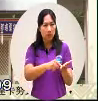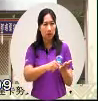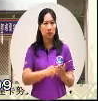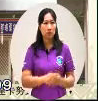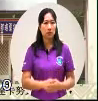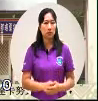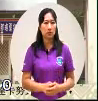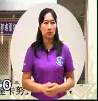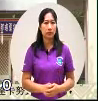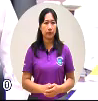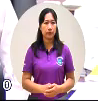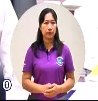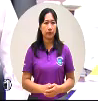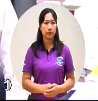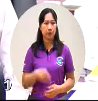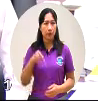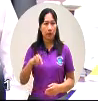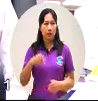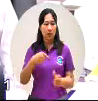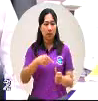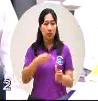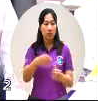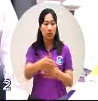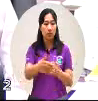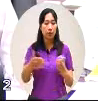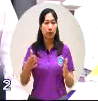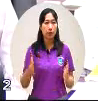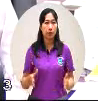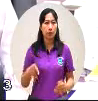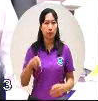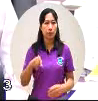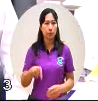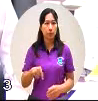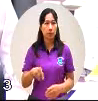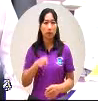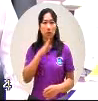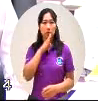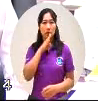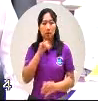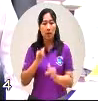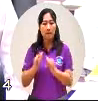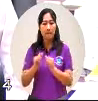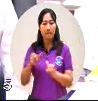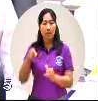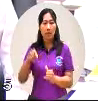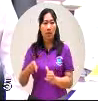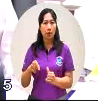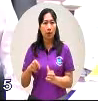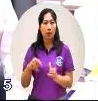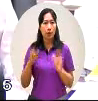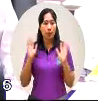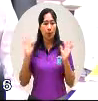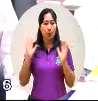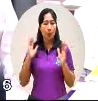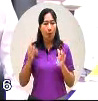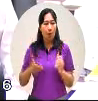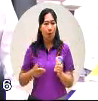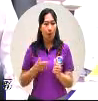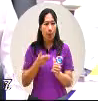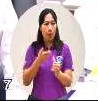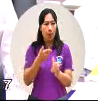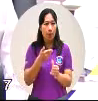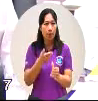我想这个教室是达甘诺的托儿所在这里上课。这个是